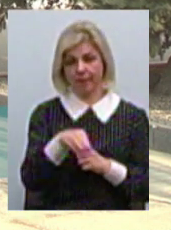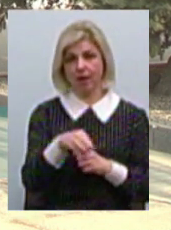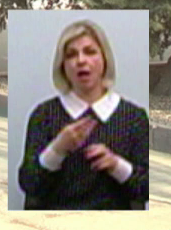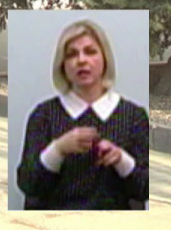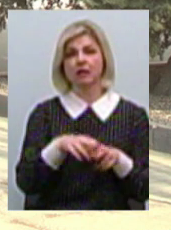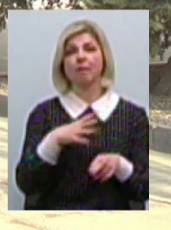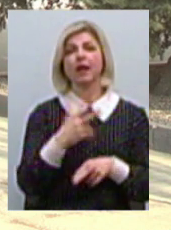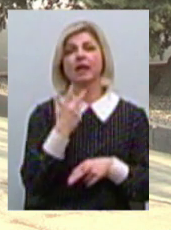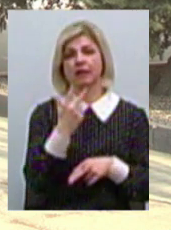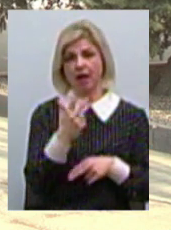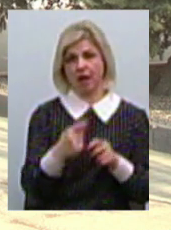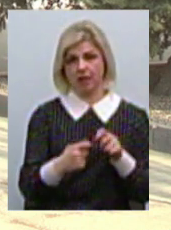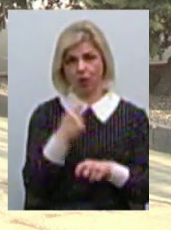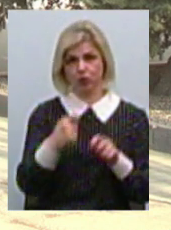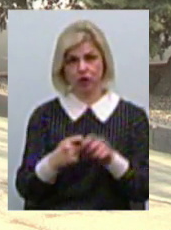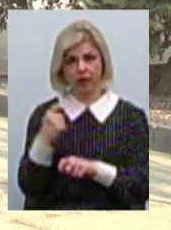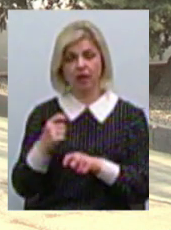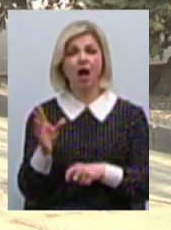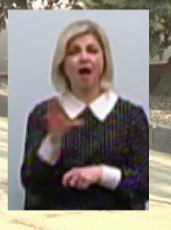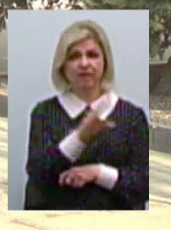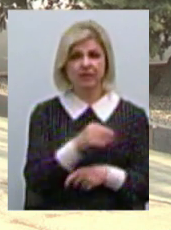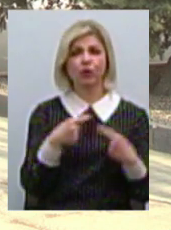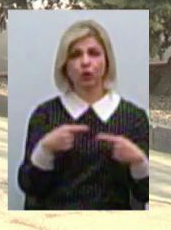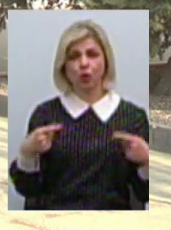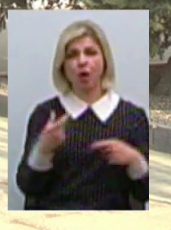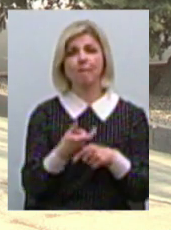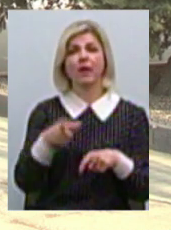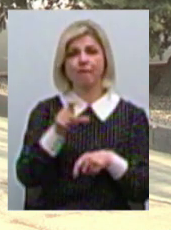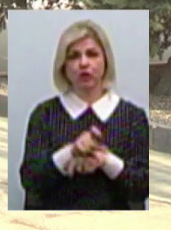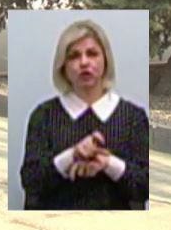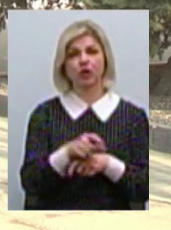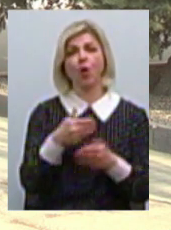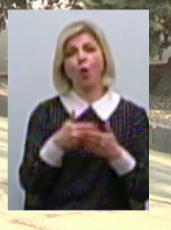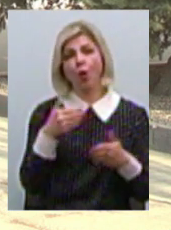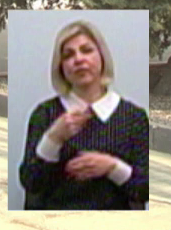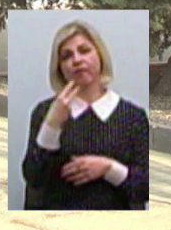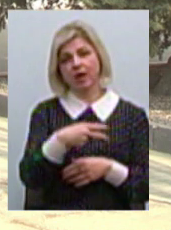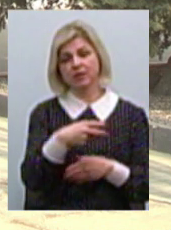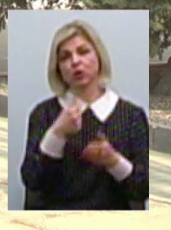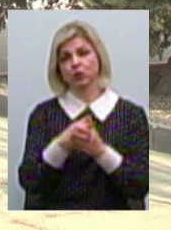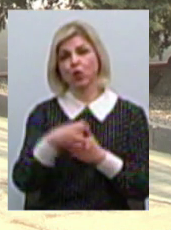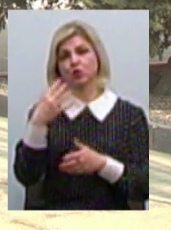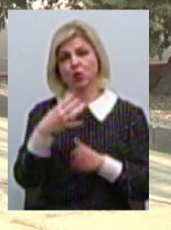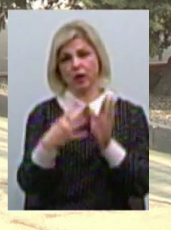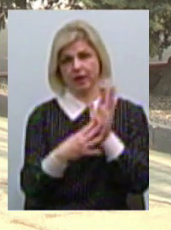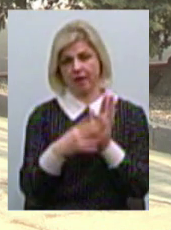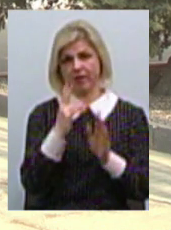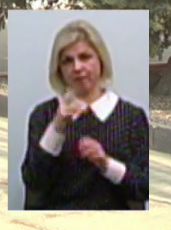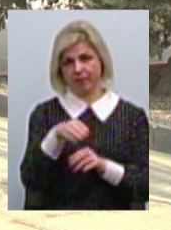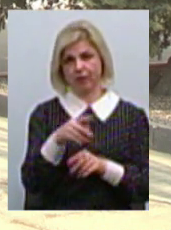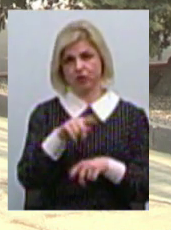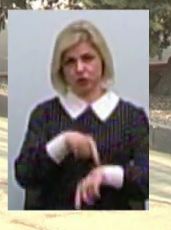було 3 правопорушення. Всі інші – це перевищення від 20 до 49 км на